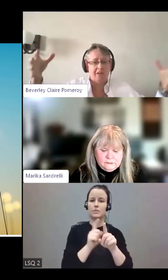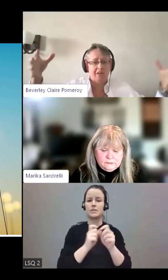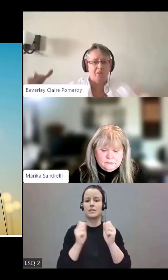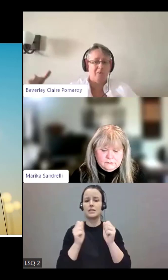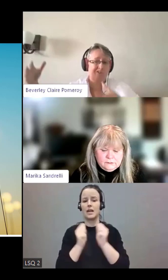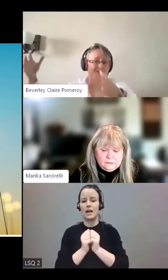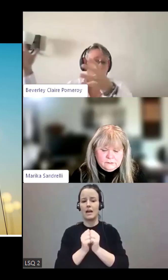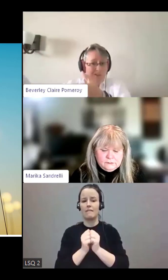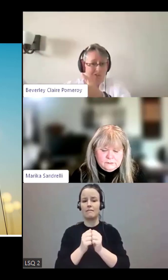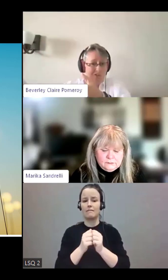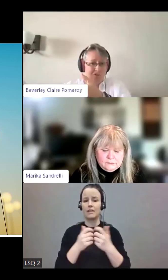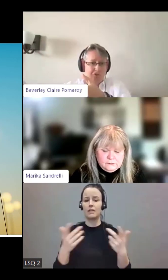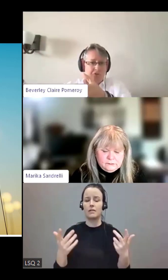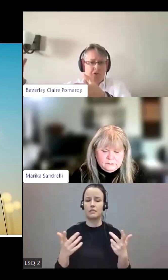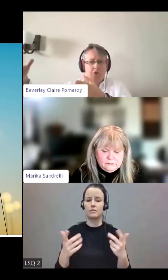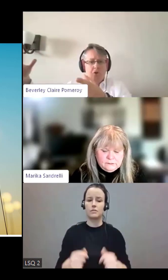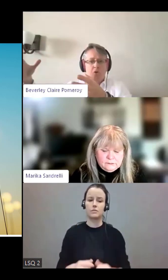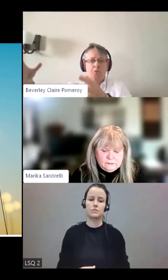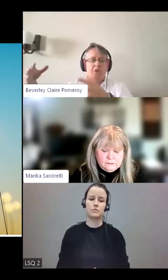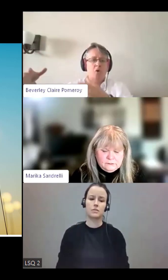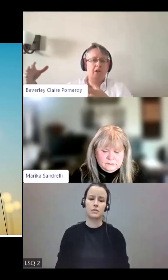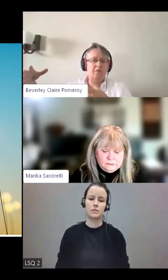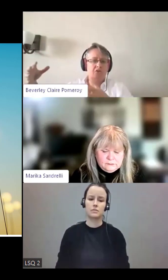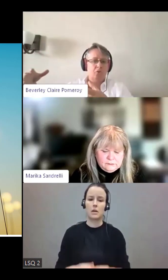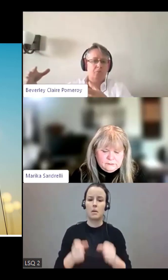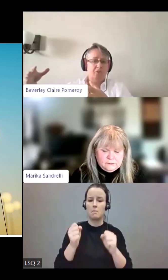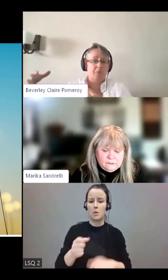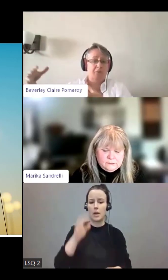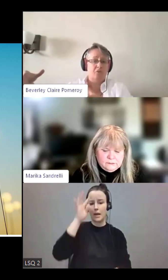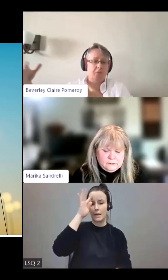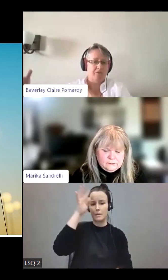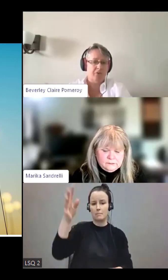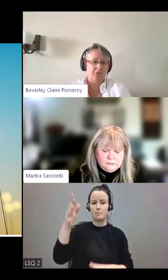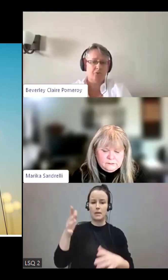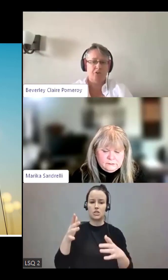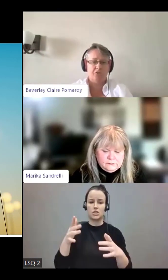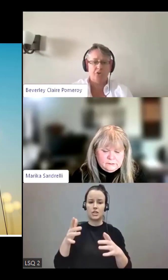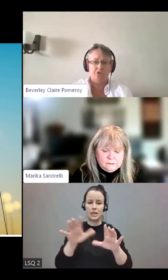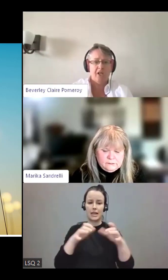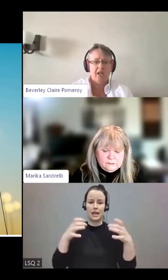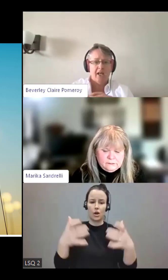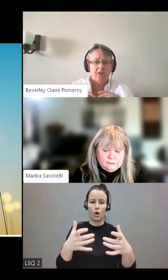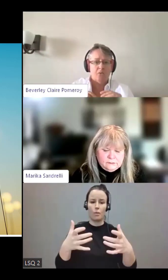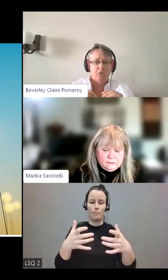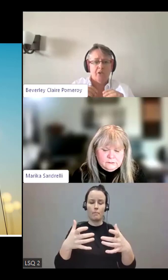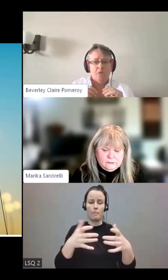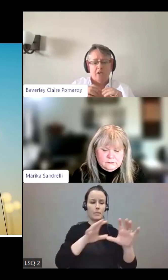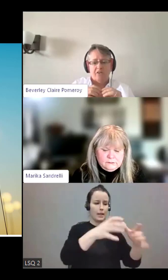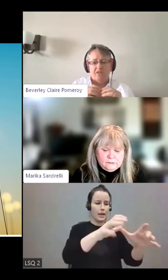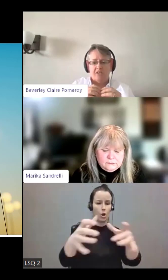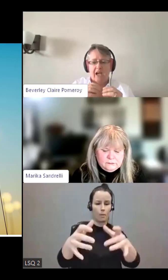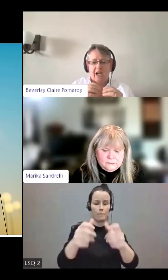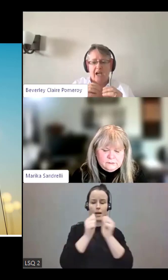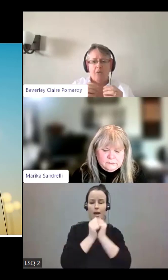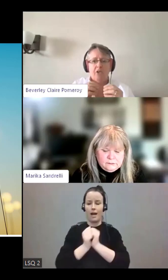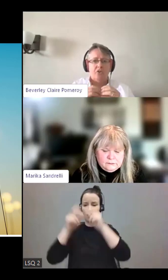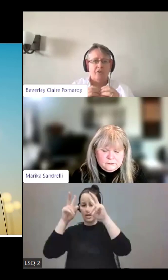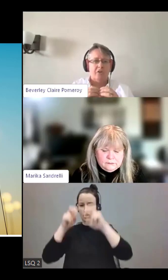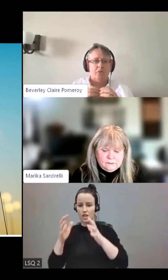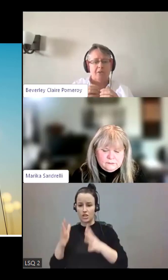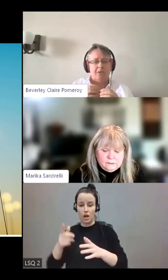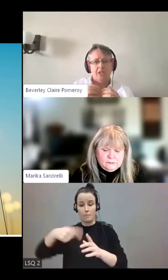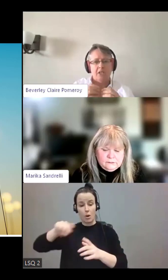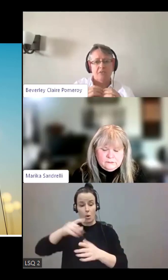qui s'allient avec des chercheurs qui voulaient les aider. Et on voulait vraiment voir comment on pouvait le faire de façon